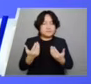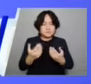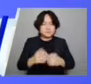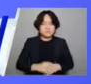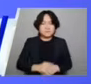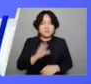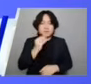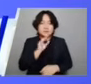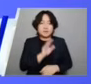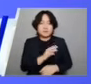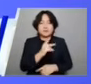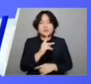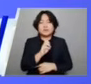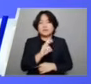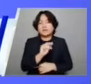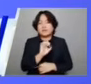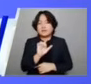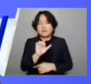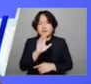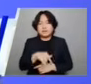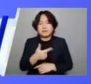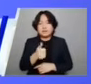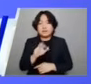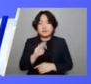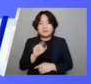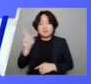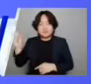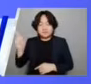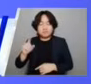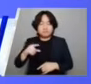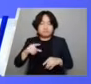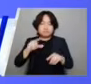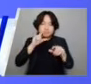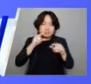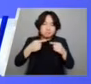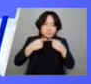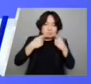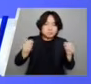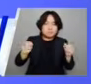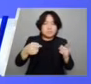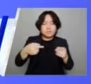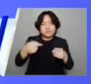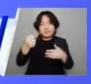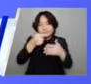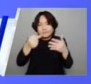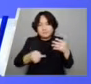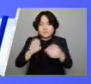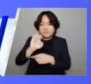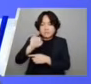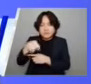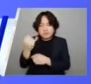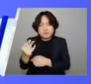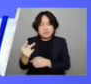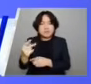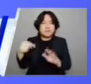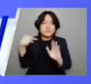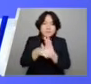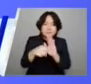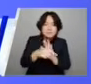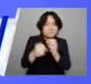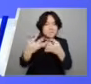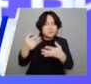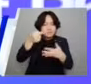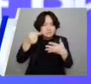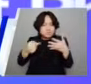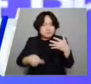Garma regarding po dun sa EGK and other matters, no? So we're just waiting po, so tuloy-tuloy po yung